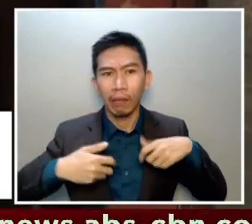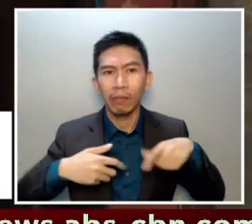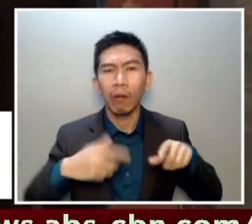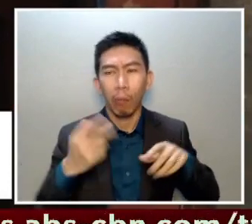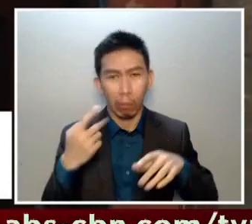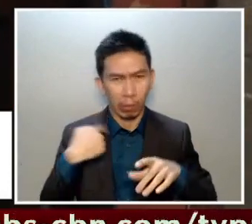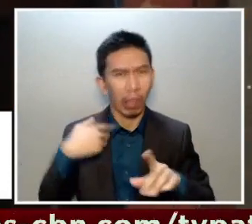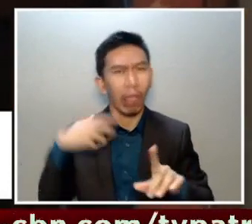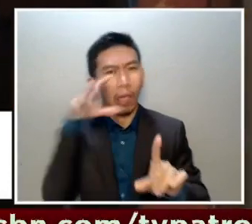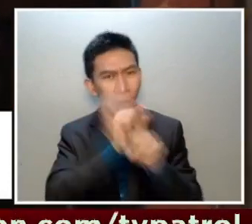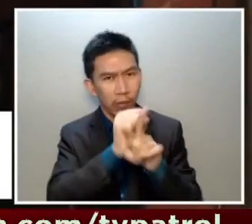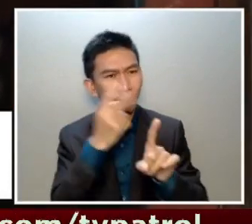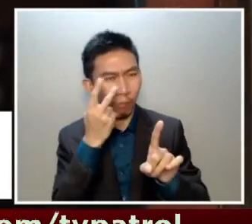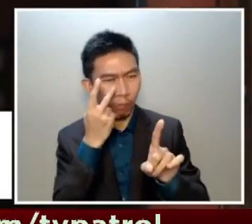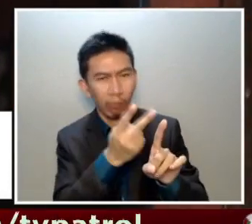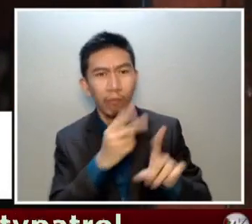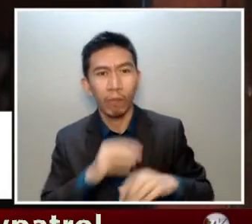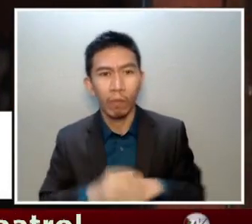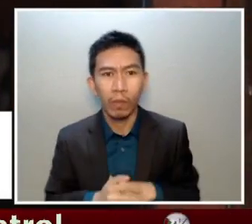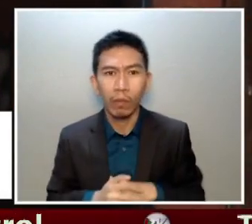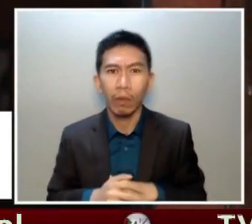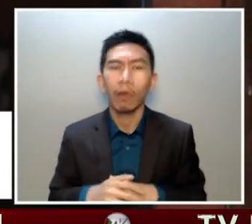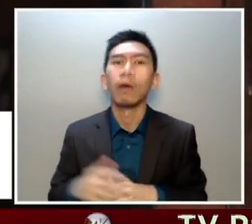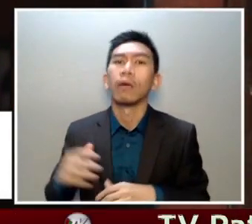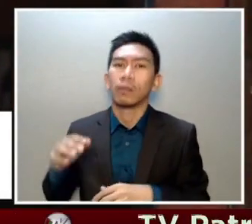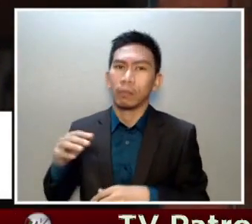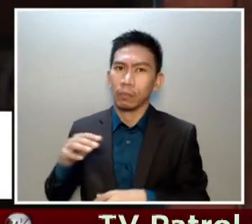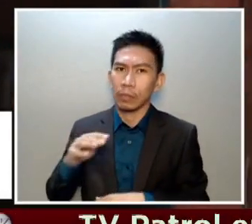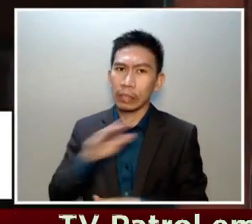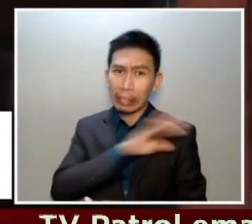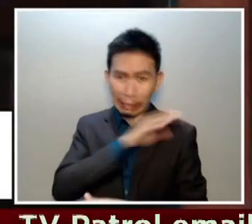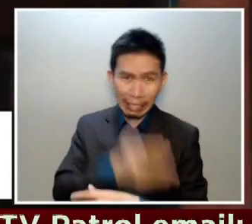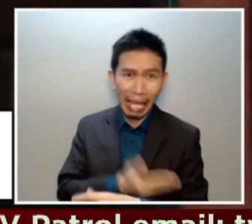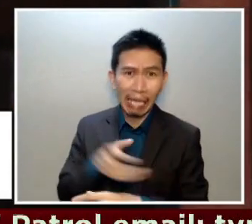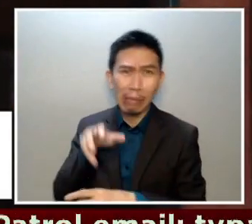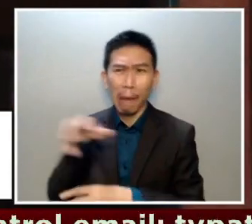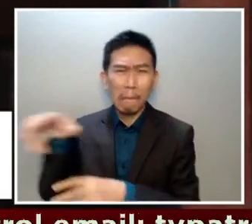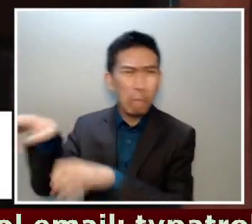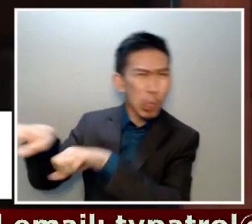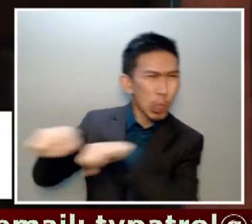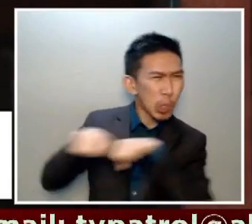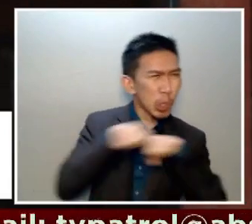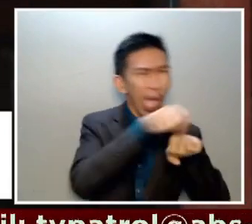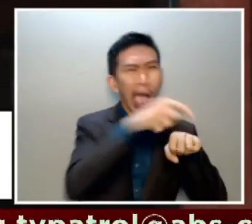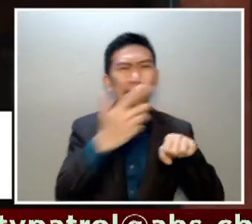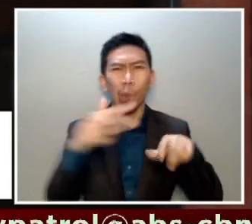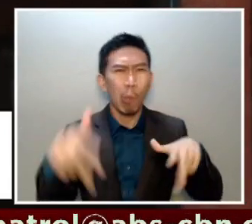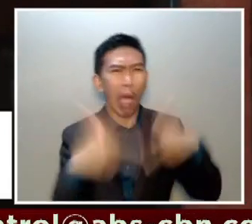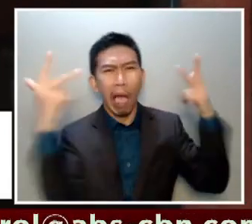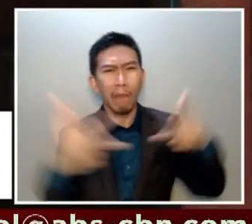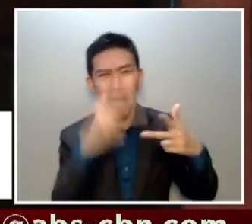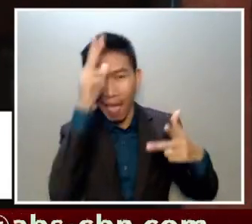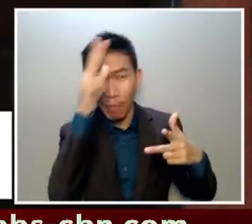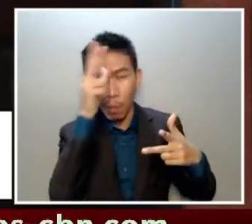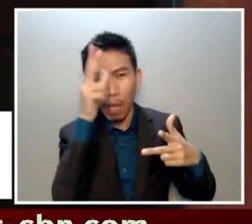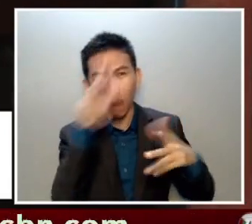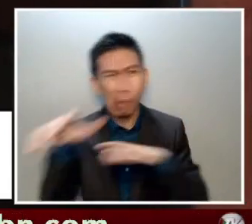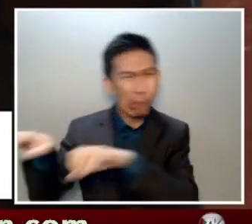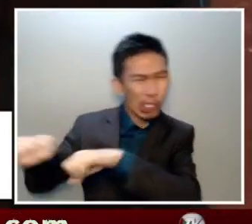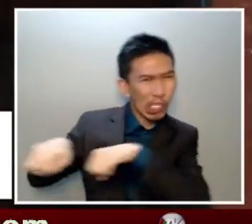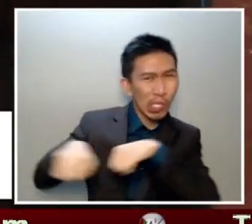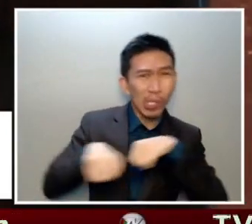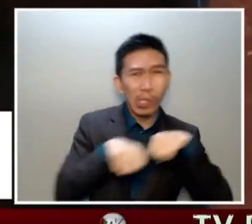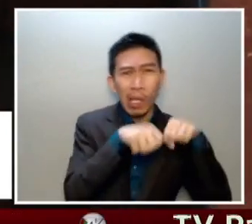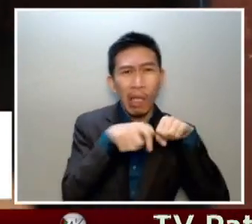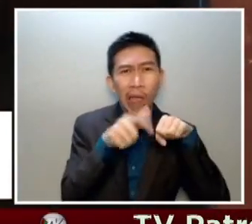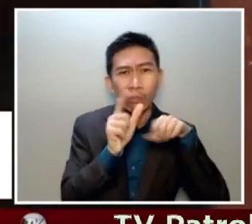Kinaladkad pa nilang anak ko papunta dun sa patubahaan, yung sabungan ng mga manok, kinaladkad pa dun. Tapos pagdating